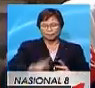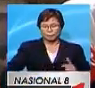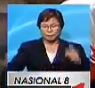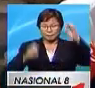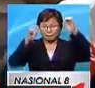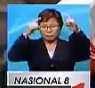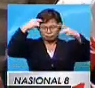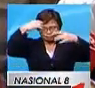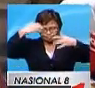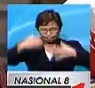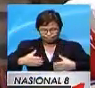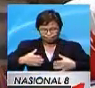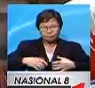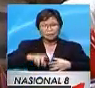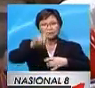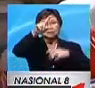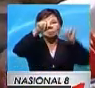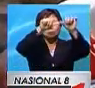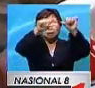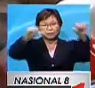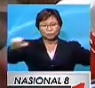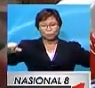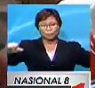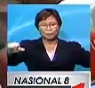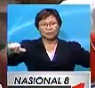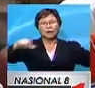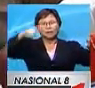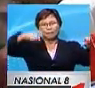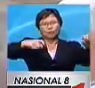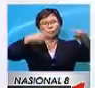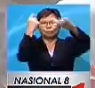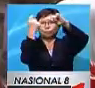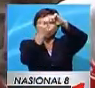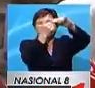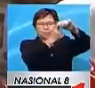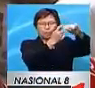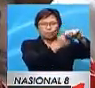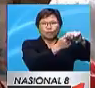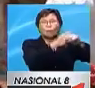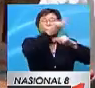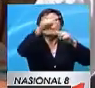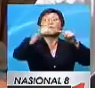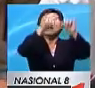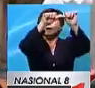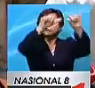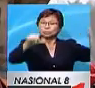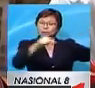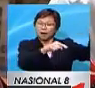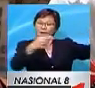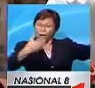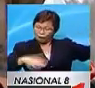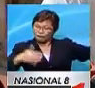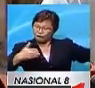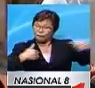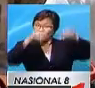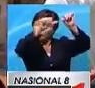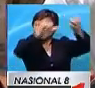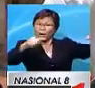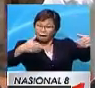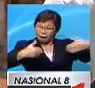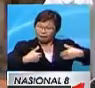keputusan bahawa sebuah asrama perlu dibangunkan bila asrama ni wujud nanti